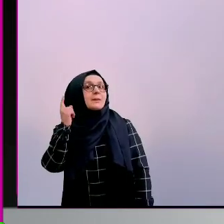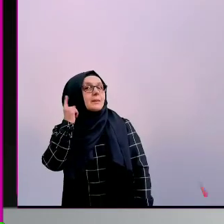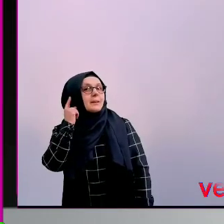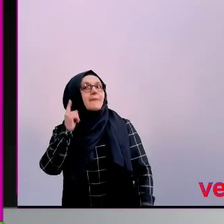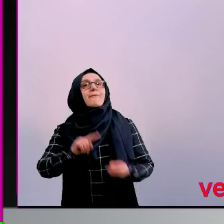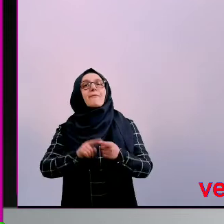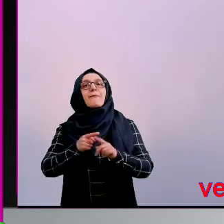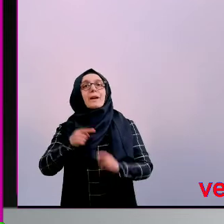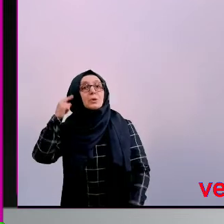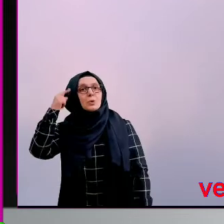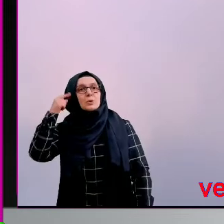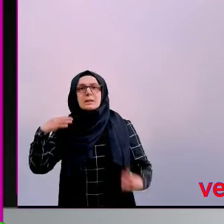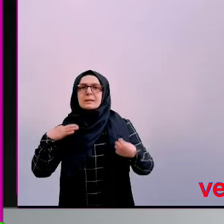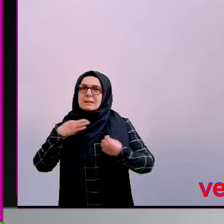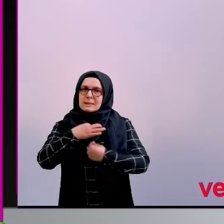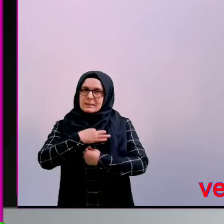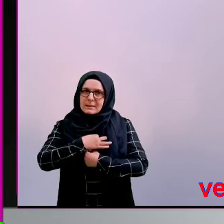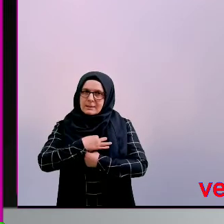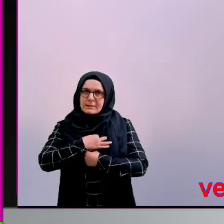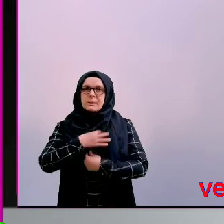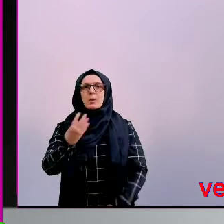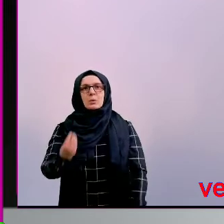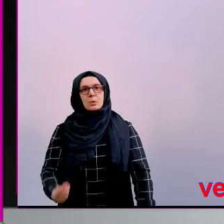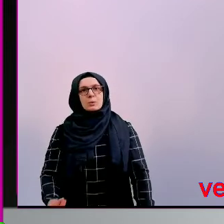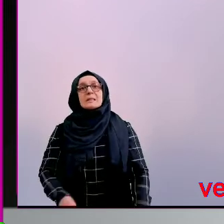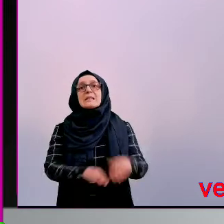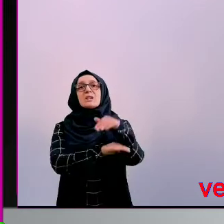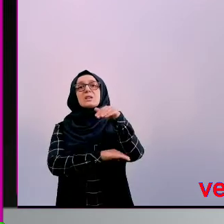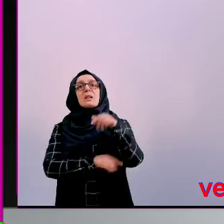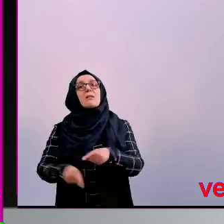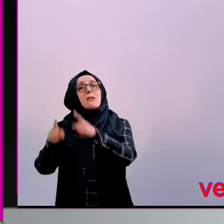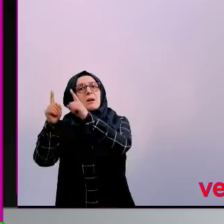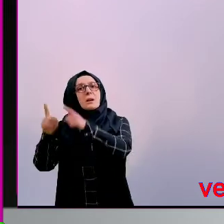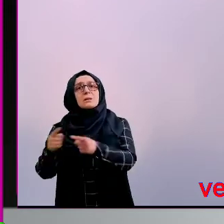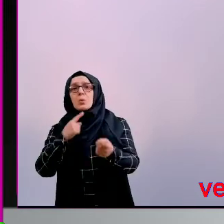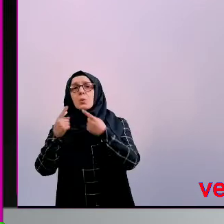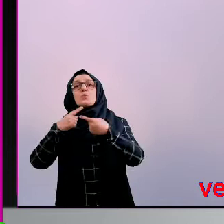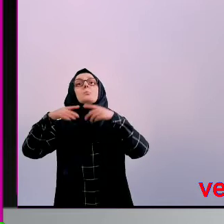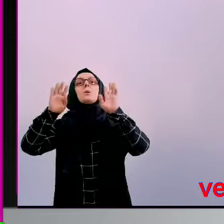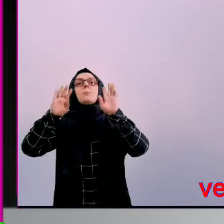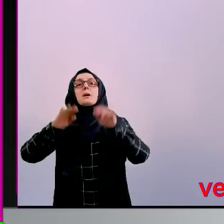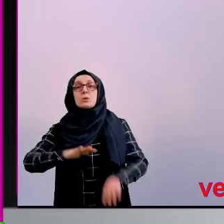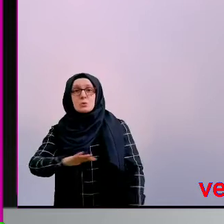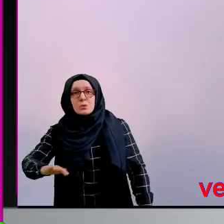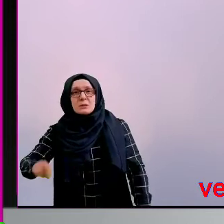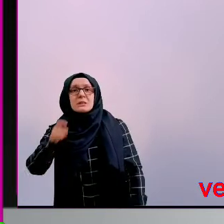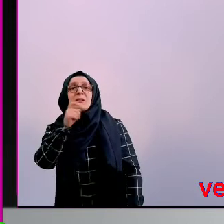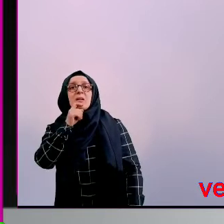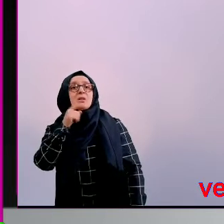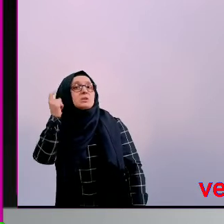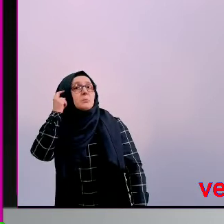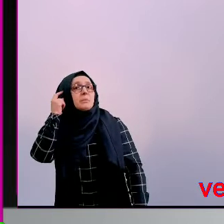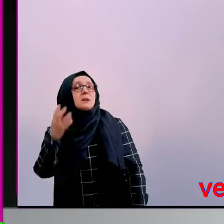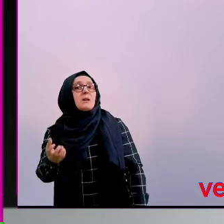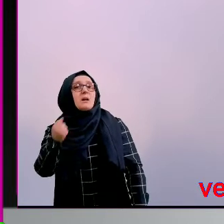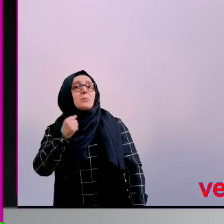Çocuğunuzu dinleyin ve görüşlerine saygı gösterin. Yaşananlar hakkında konuşmamak, çocuklarınızın yanlış bilgi edinmelerine ve yoğun